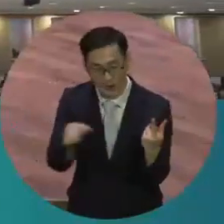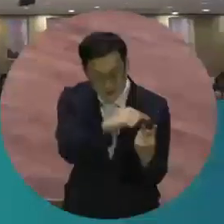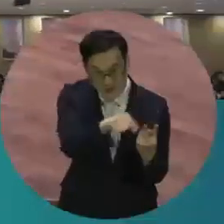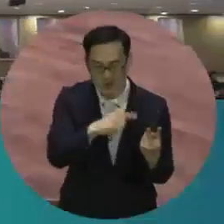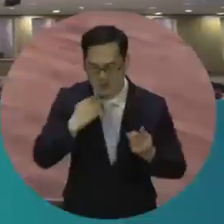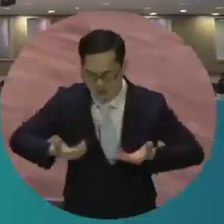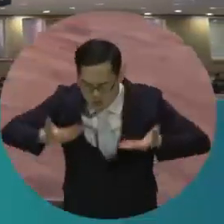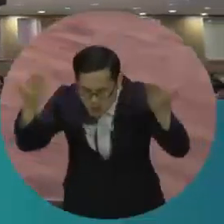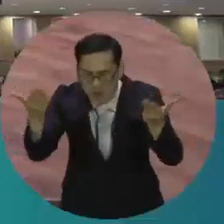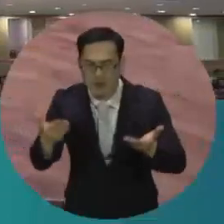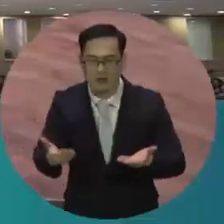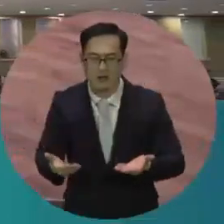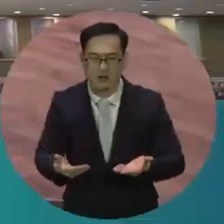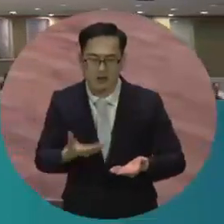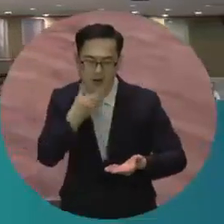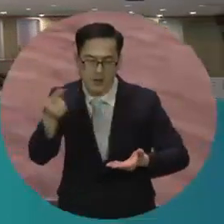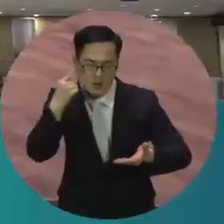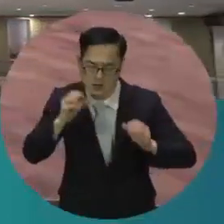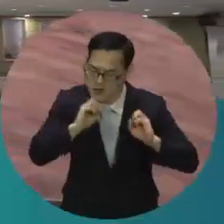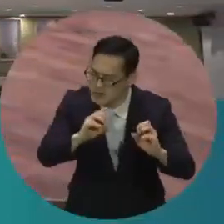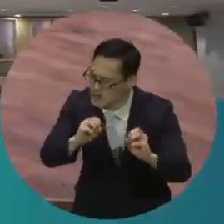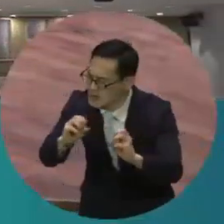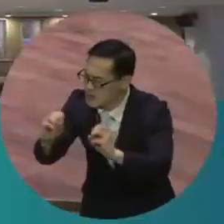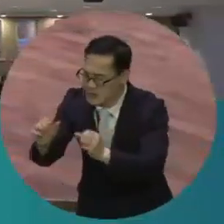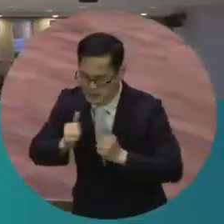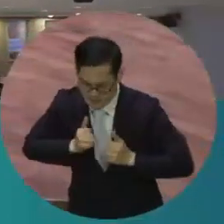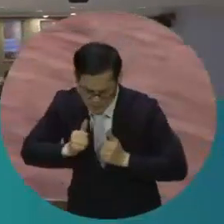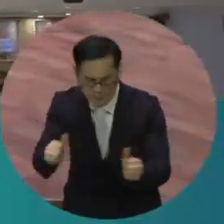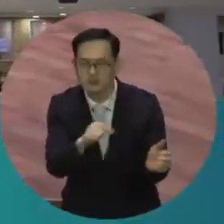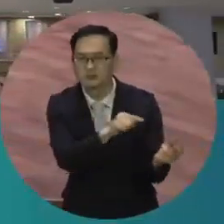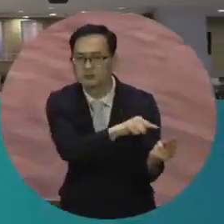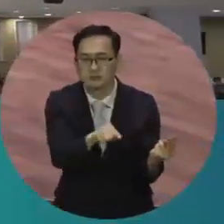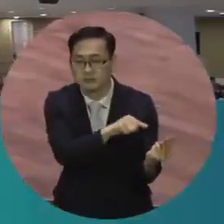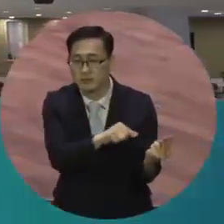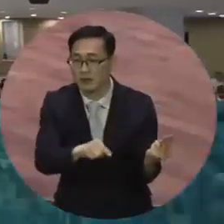이방인의 모든 교회도 그들에게 감사하느니라.